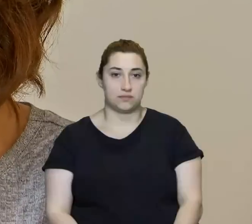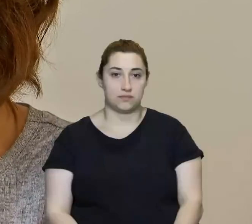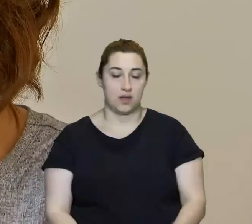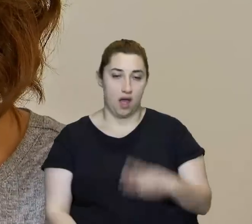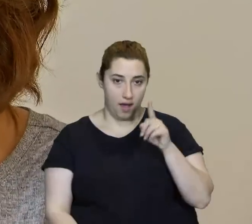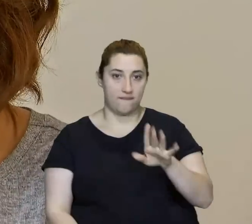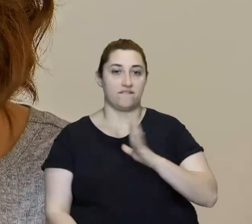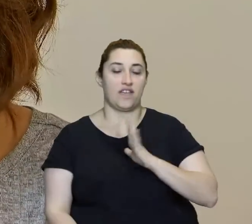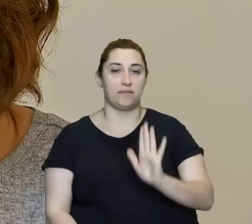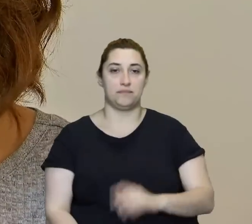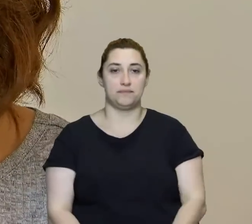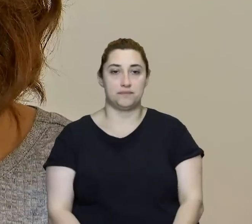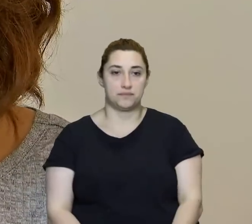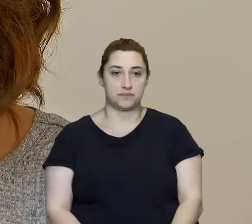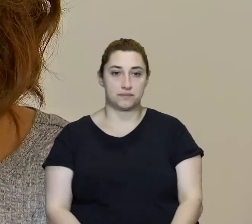İşte burada.